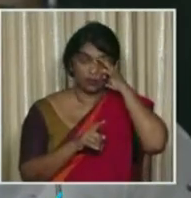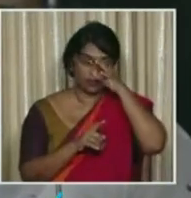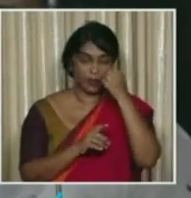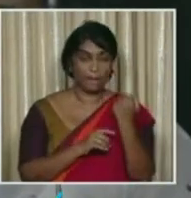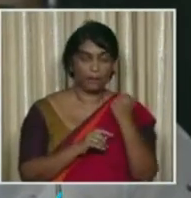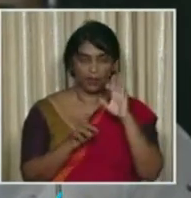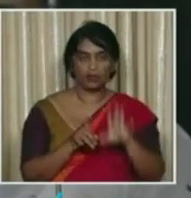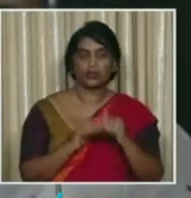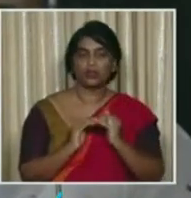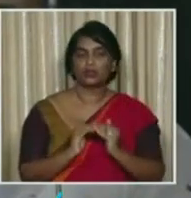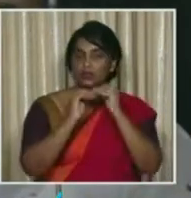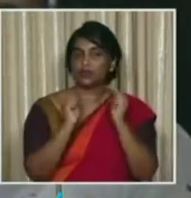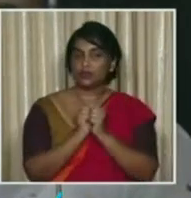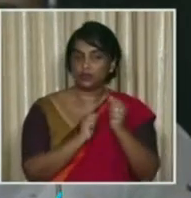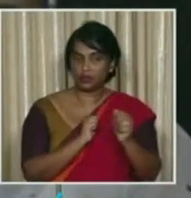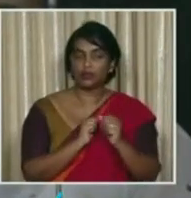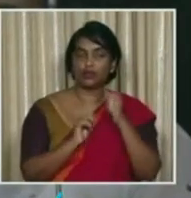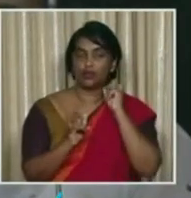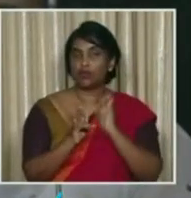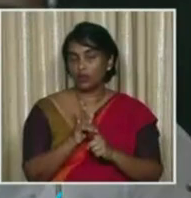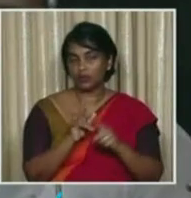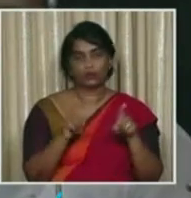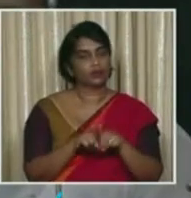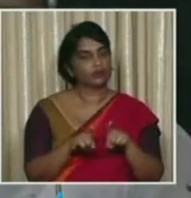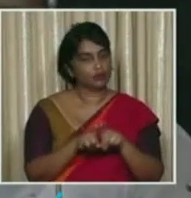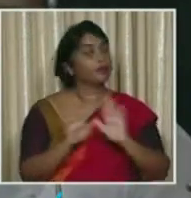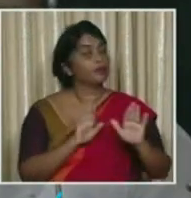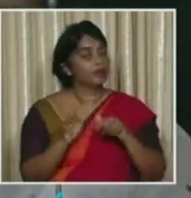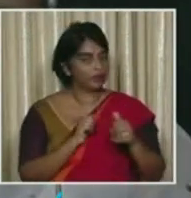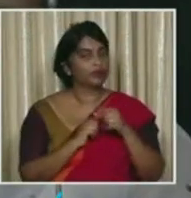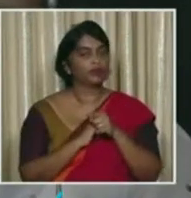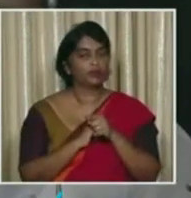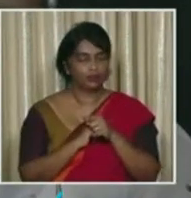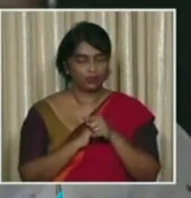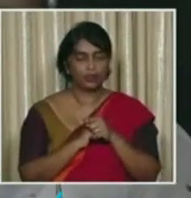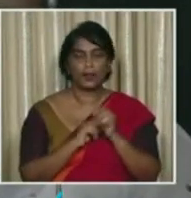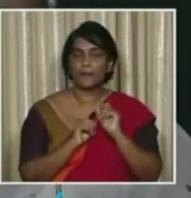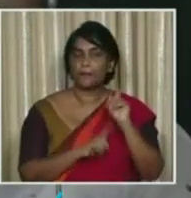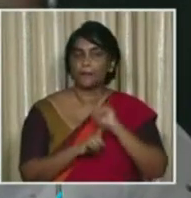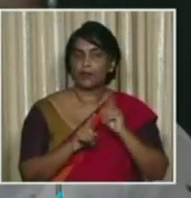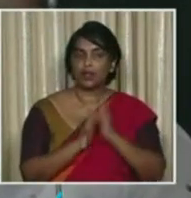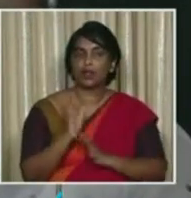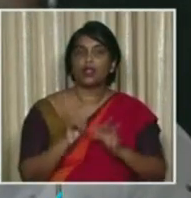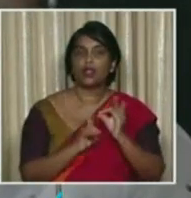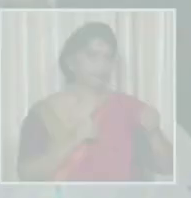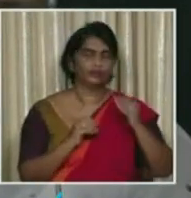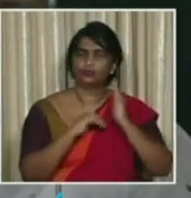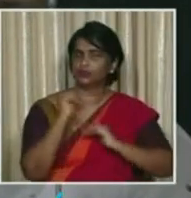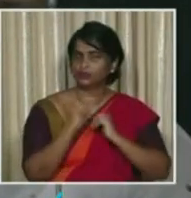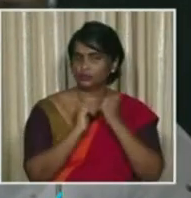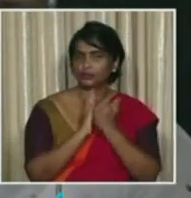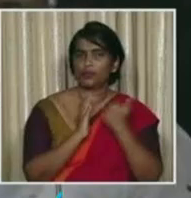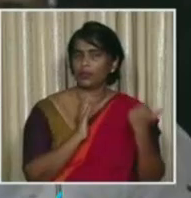බලතල ඇතිව සංවර්ධන කටයුතු සම්බන්ධීකරණය කිරීම හා මෙහෙවීමට පාර්ලිමේන්තුවේ මන්ත්‍රීවරයෙක් පත් කළා තිබෙනවා.